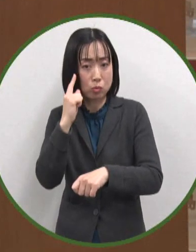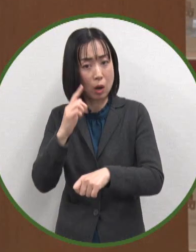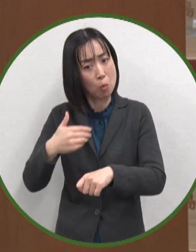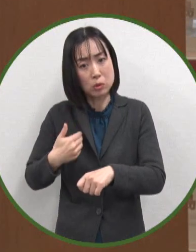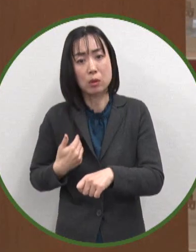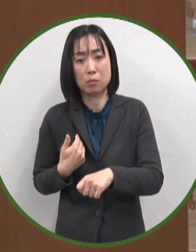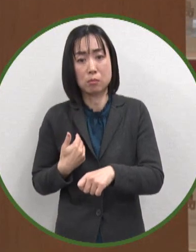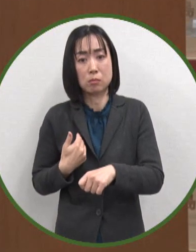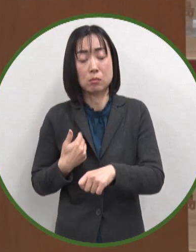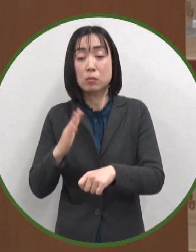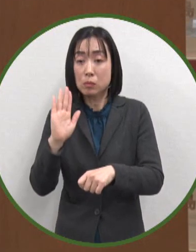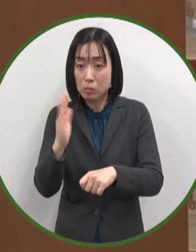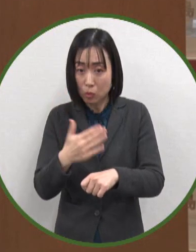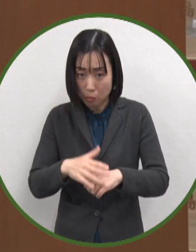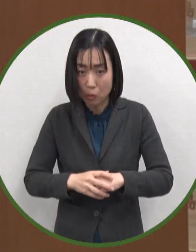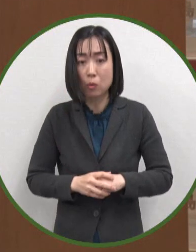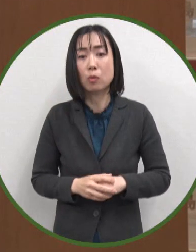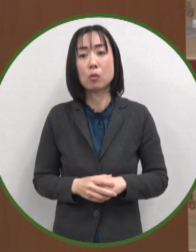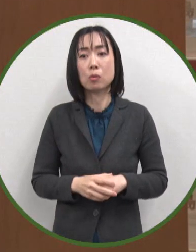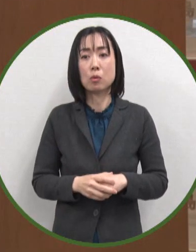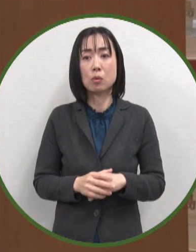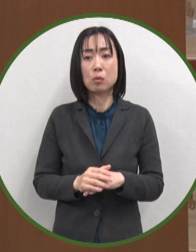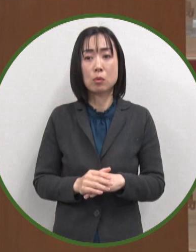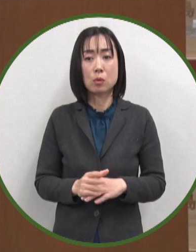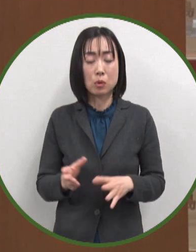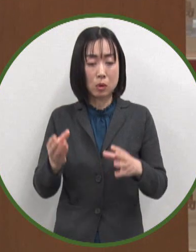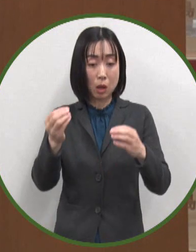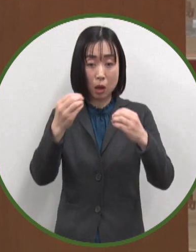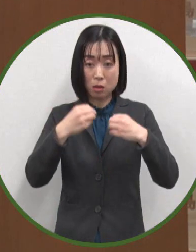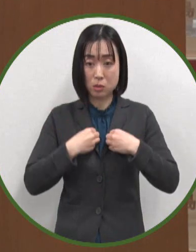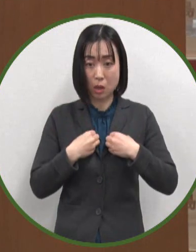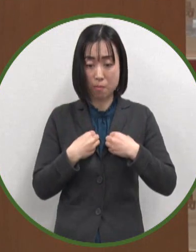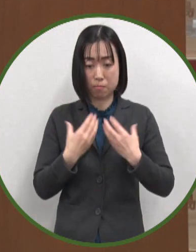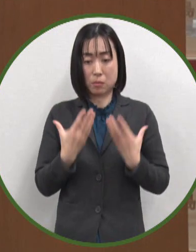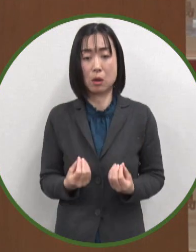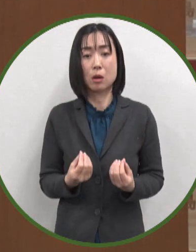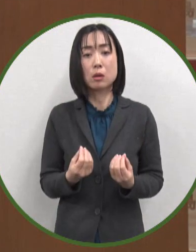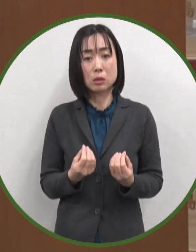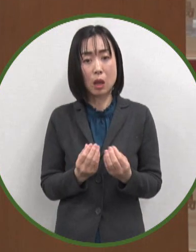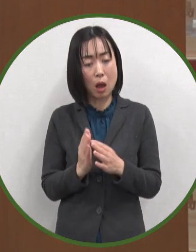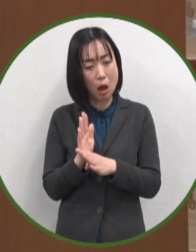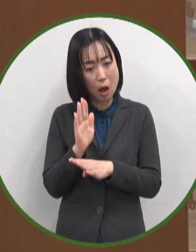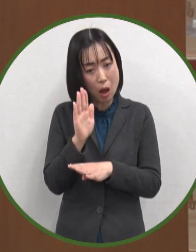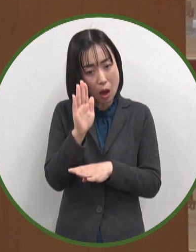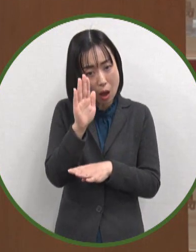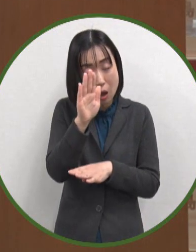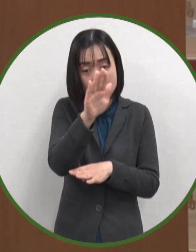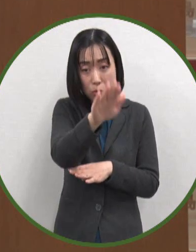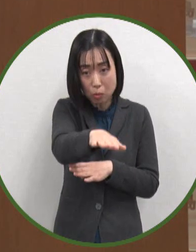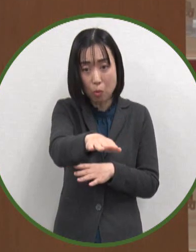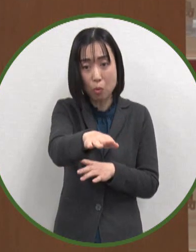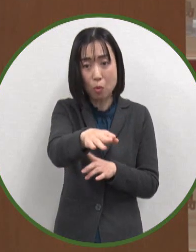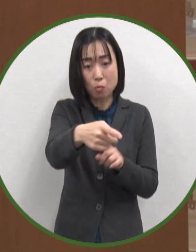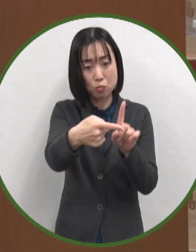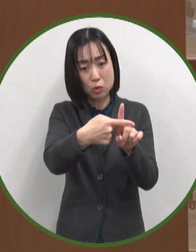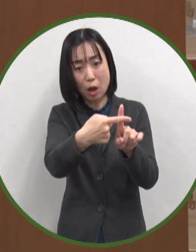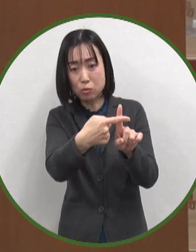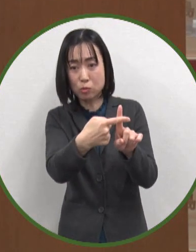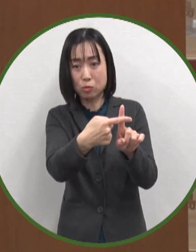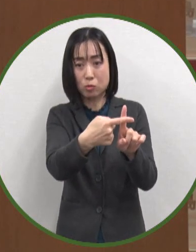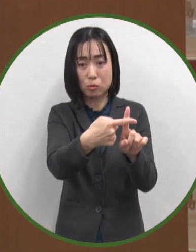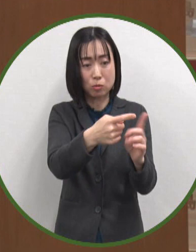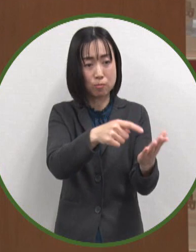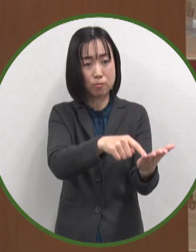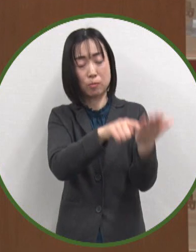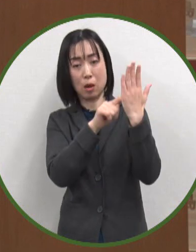ね、感染して日にちが経ってから陽性だということが判明した場合には事